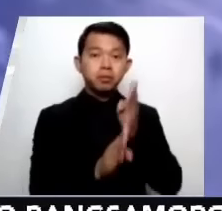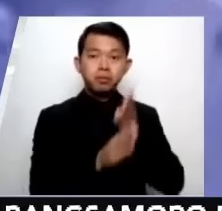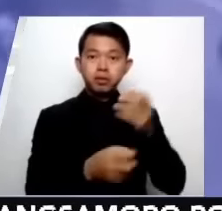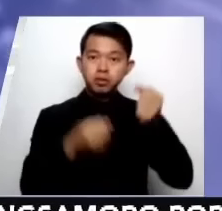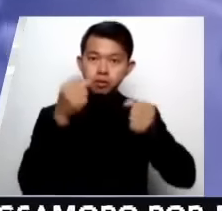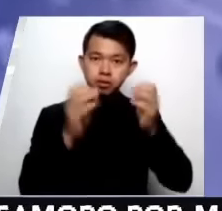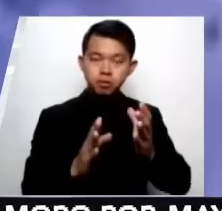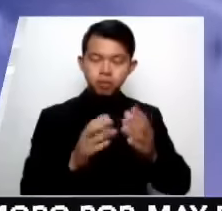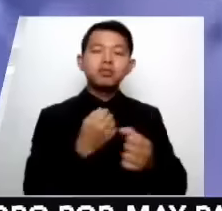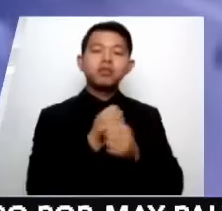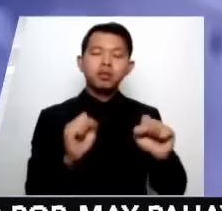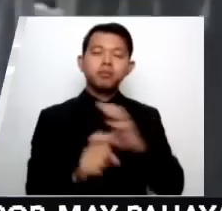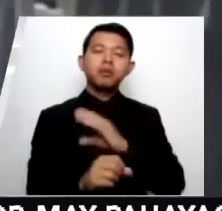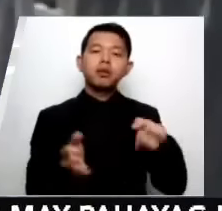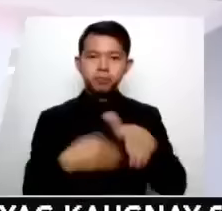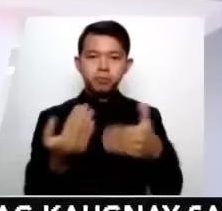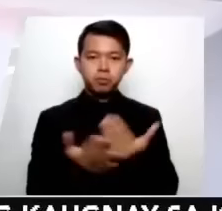nito.